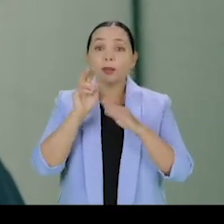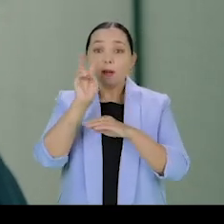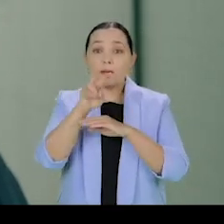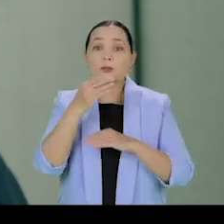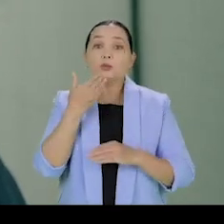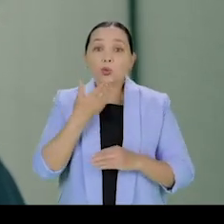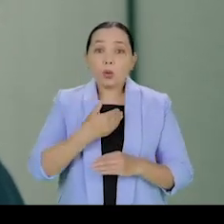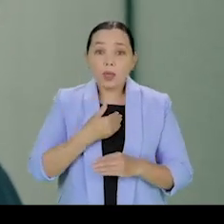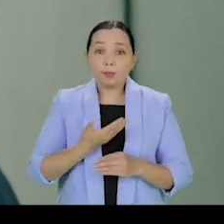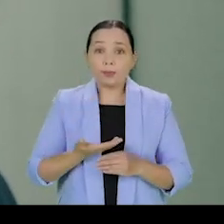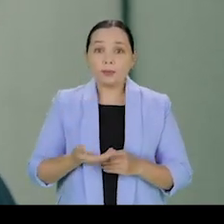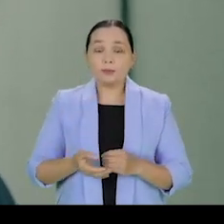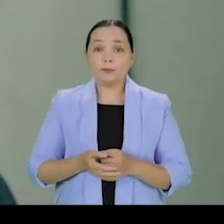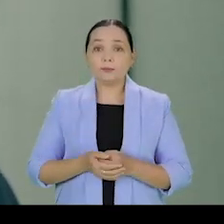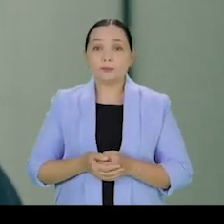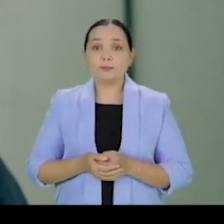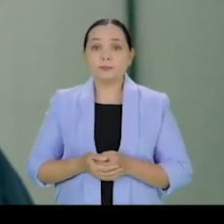so'rayapti.